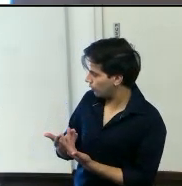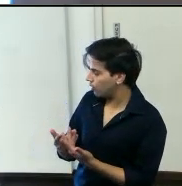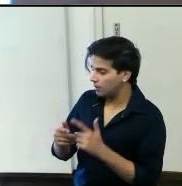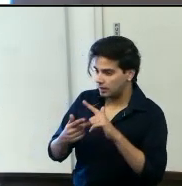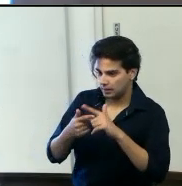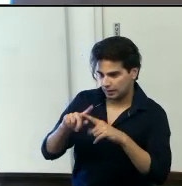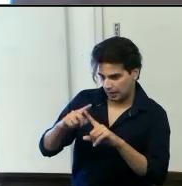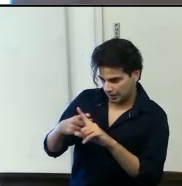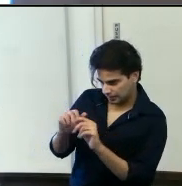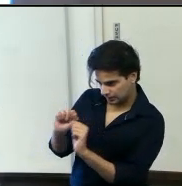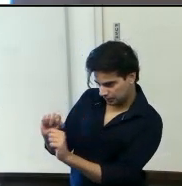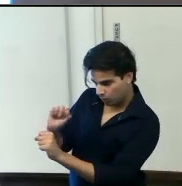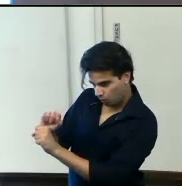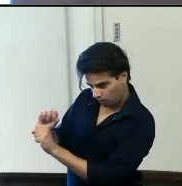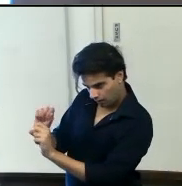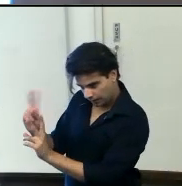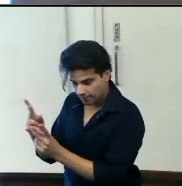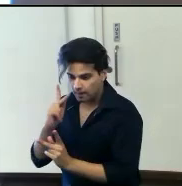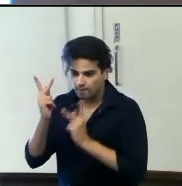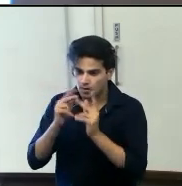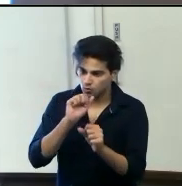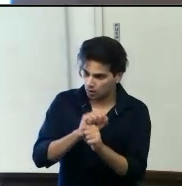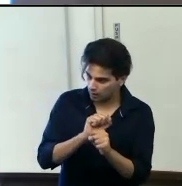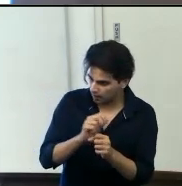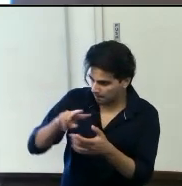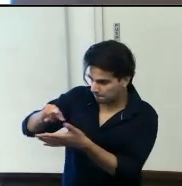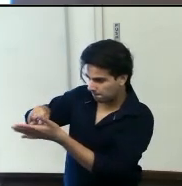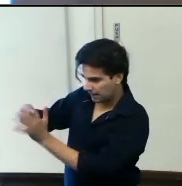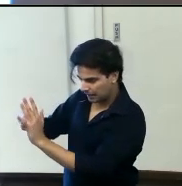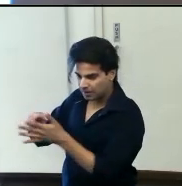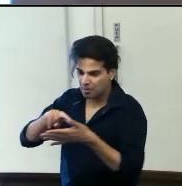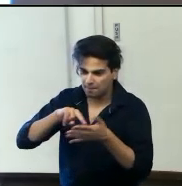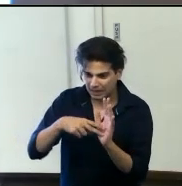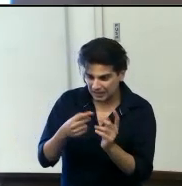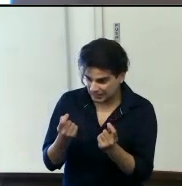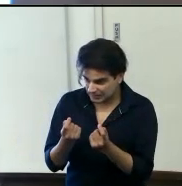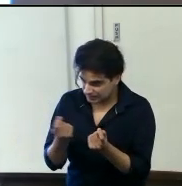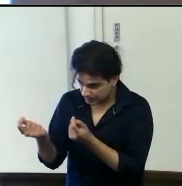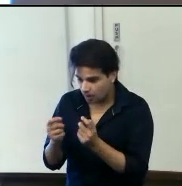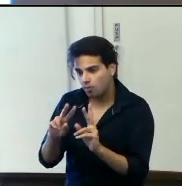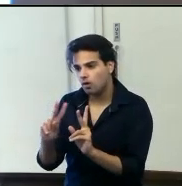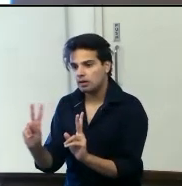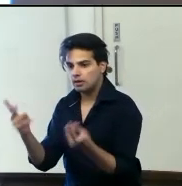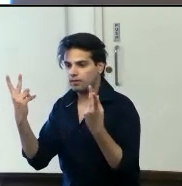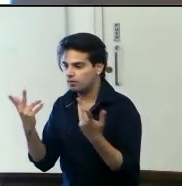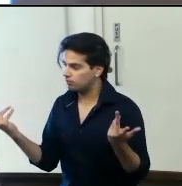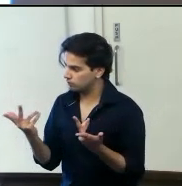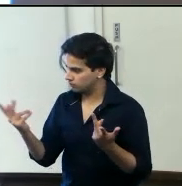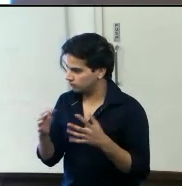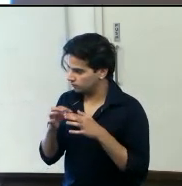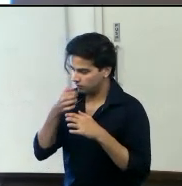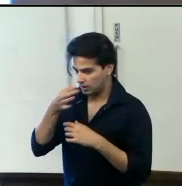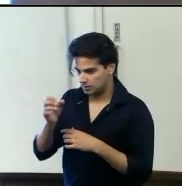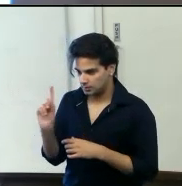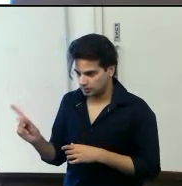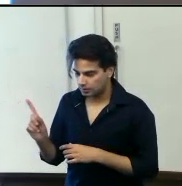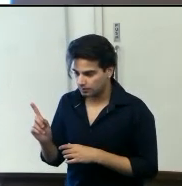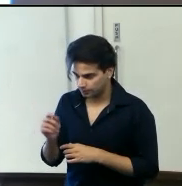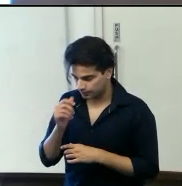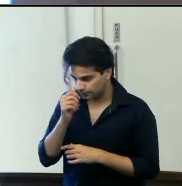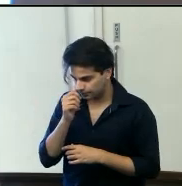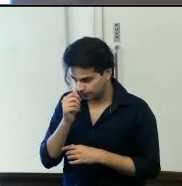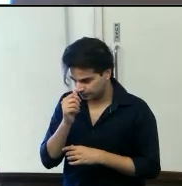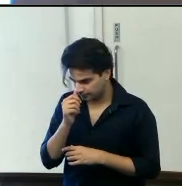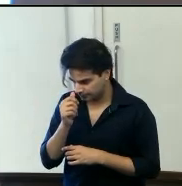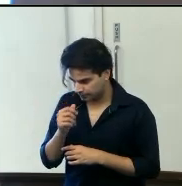ಟೆಕ್ಸ್ಟನ್ನು ಒಂದು ವರ್ಕ್ ಆಫ್ ಆರ್ಟಿನ ಭಾಗವಾಗಿ ಮಾಡಿದಾಗ, ಮೀನಿಂಗ್ಫುಲ್ಲಾಗಿ ಅದನ್ನ ಅಲ್ಲಿಟ್ಟಾಗ, ಅಥವಾ ಅದರ